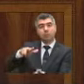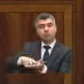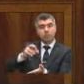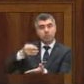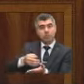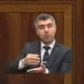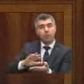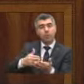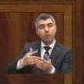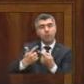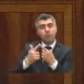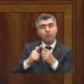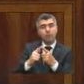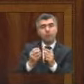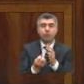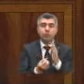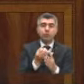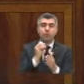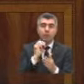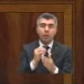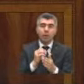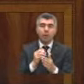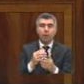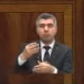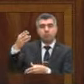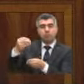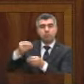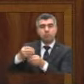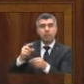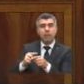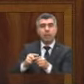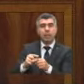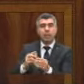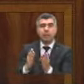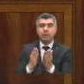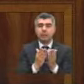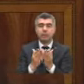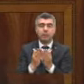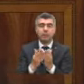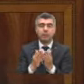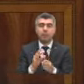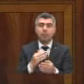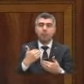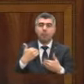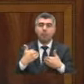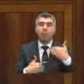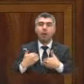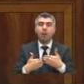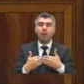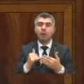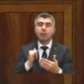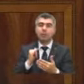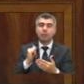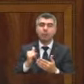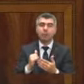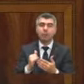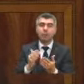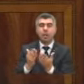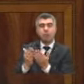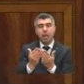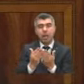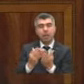تحقيق تطور ملموس في عدد التلاميذ في وضعية إعاقة الذين يتابعون دراستهم بالمؤسسات